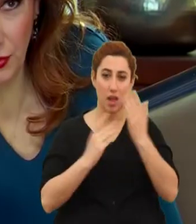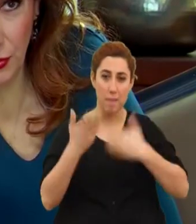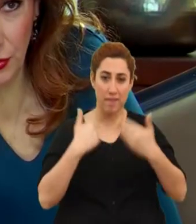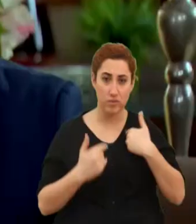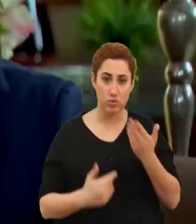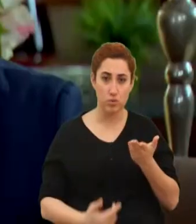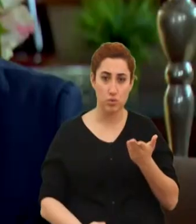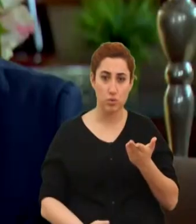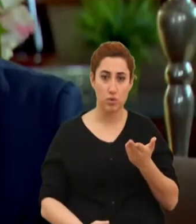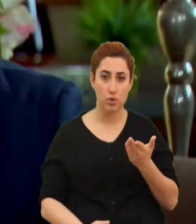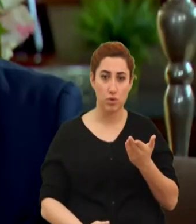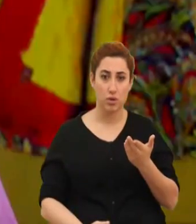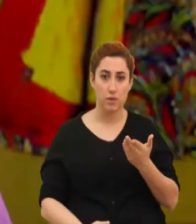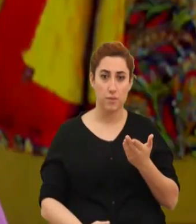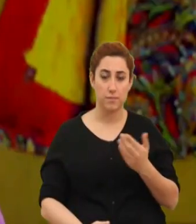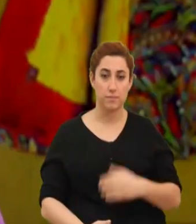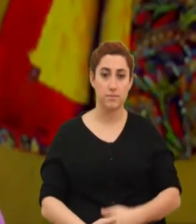mı bahsediyorsun?